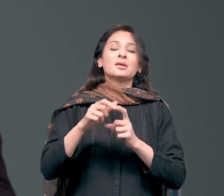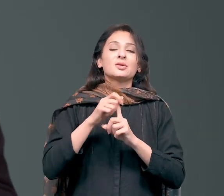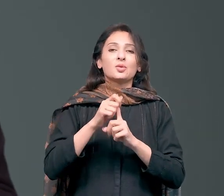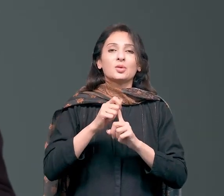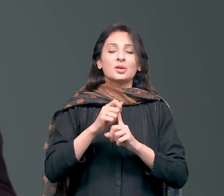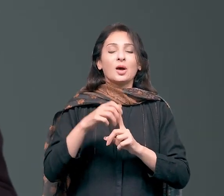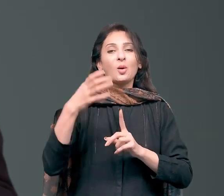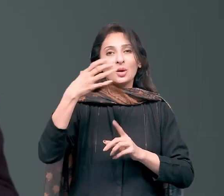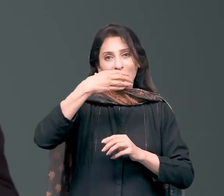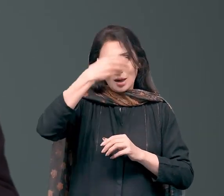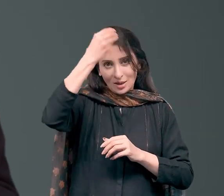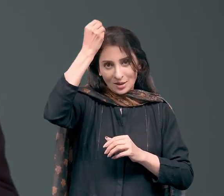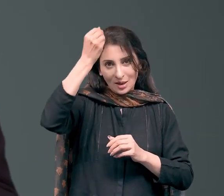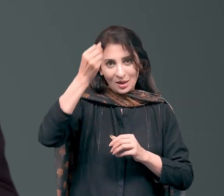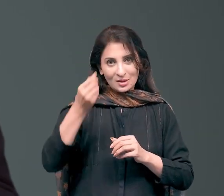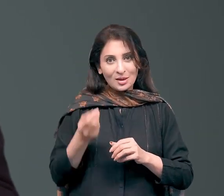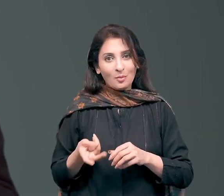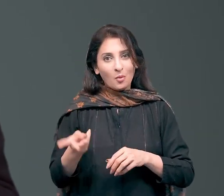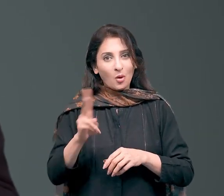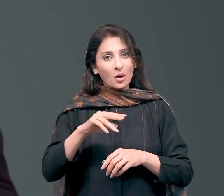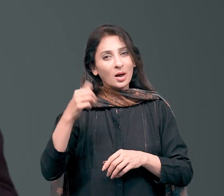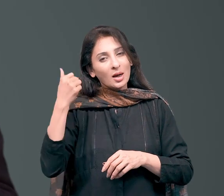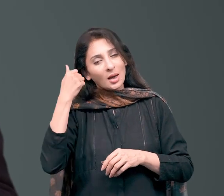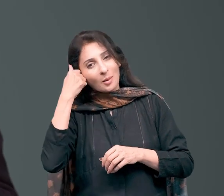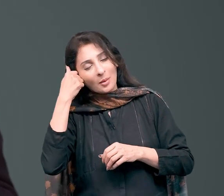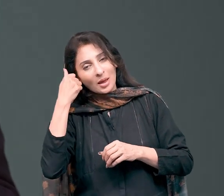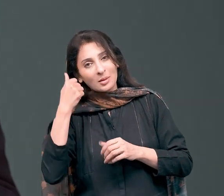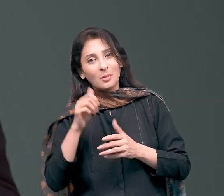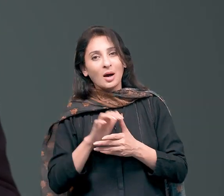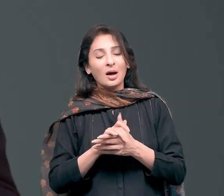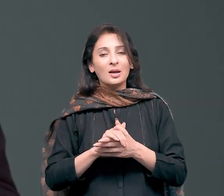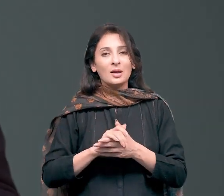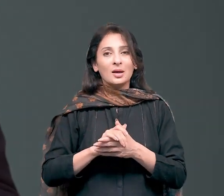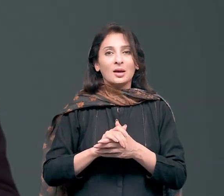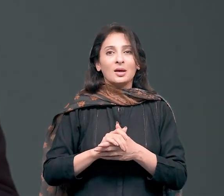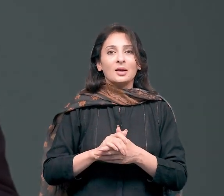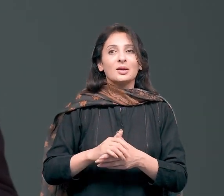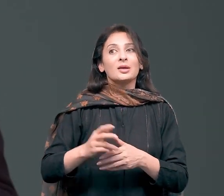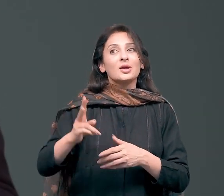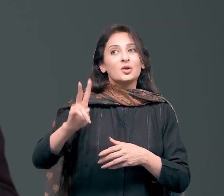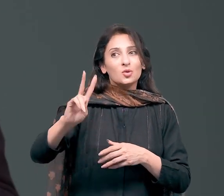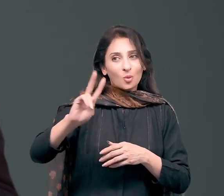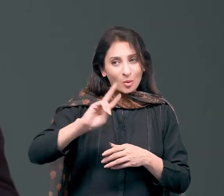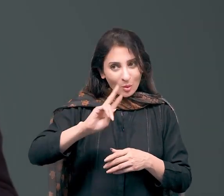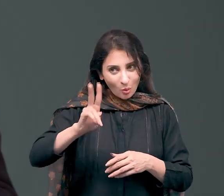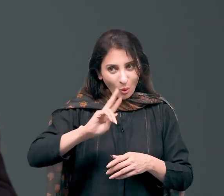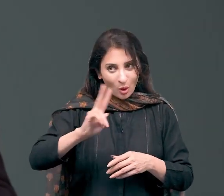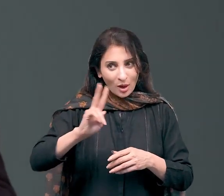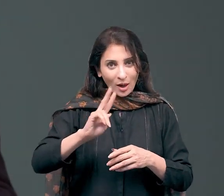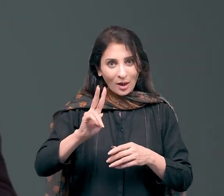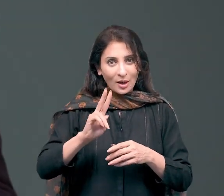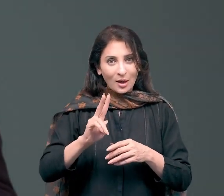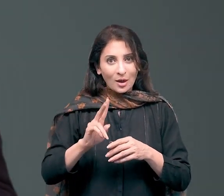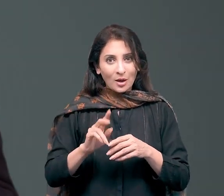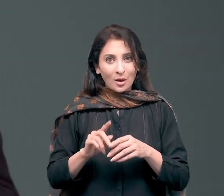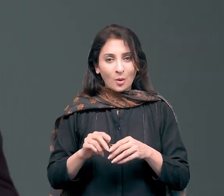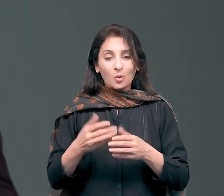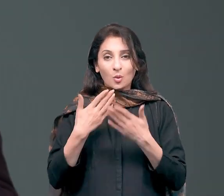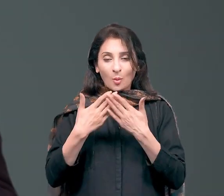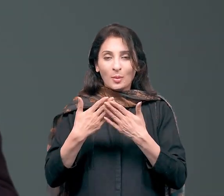تبھی بن پائیں گے جب ہم قائد اعظم کے علامہ اقبال کے یا اور جو لوگ ہیں ان